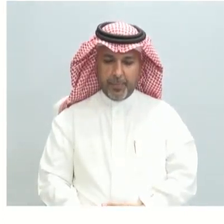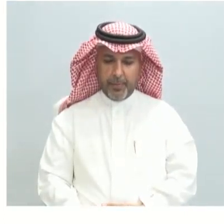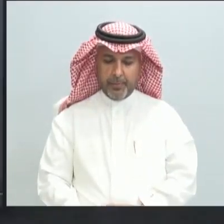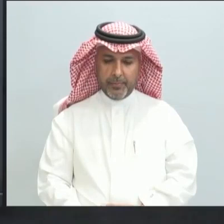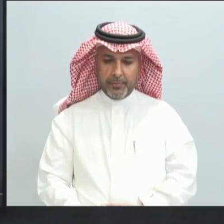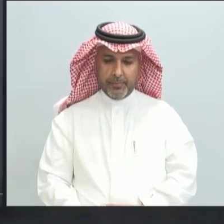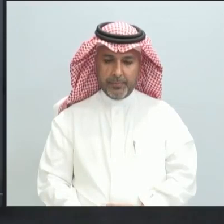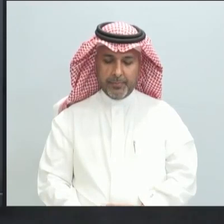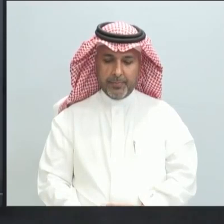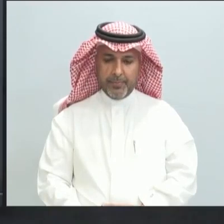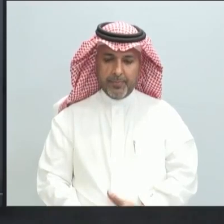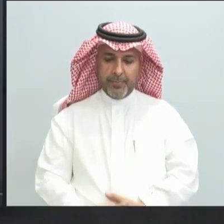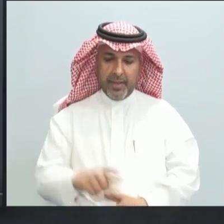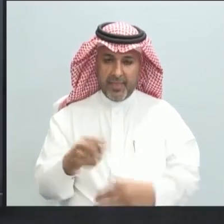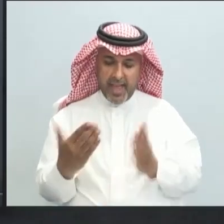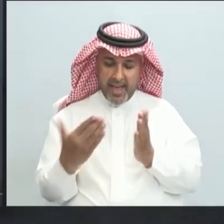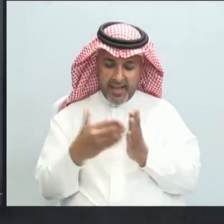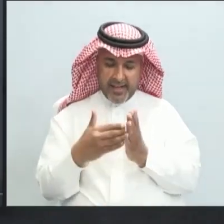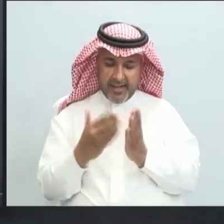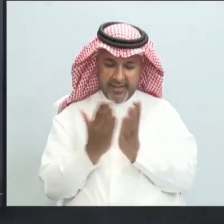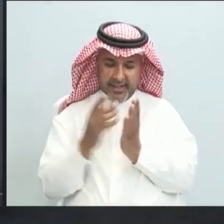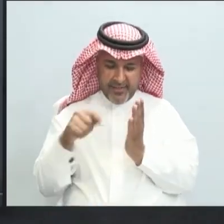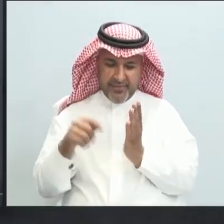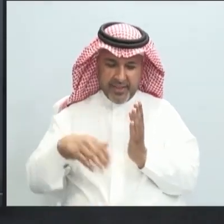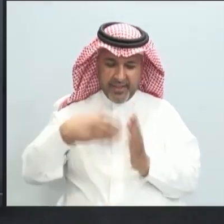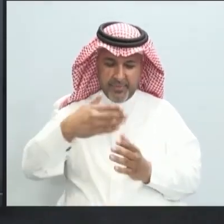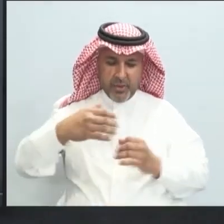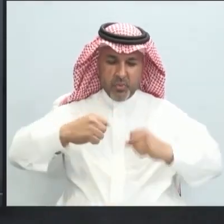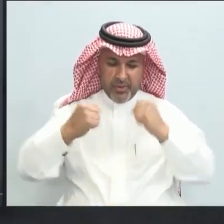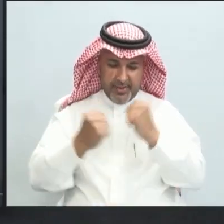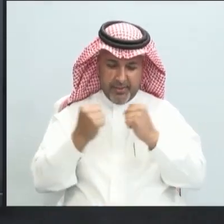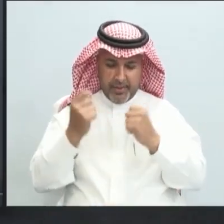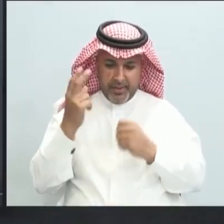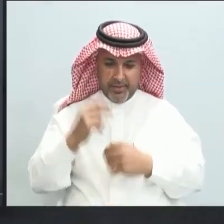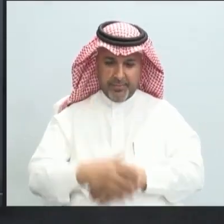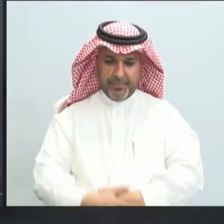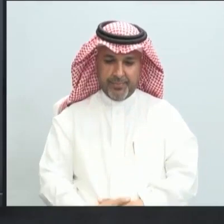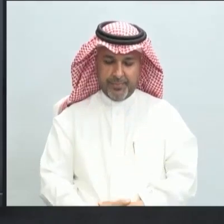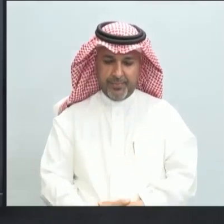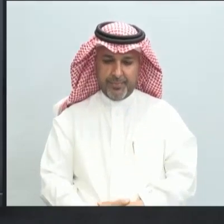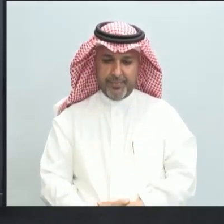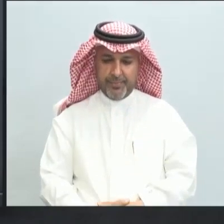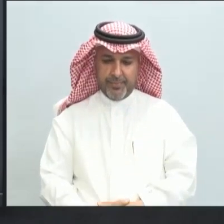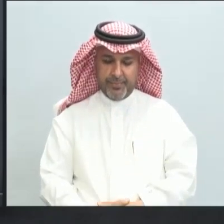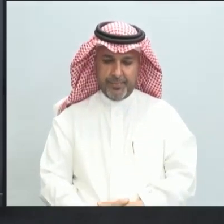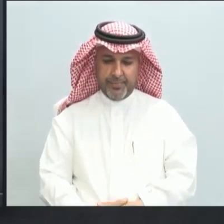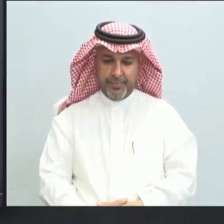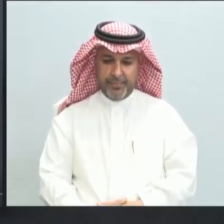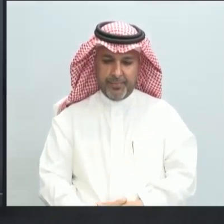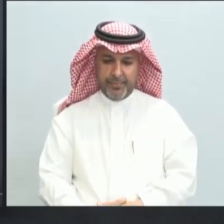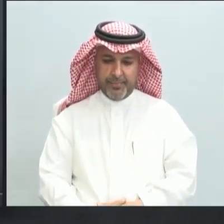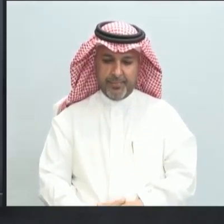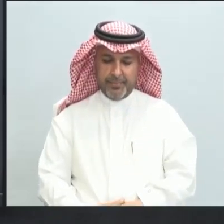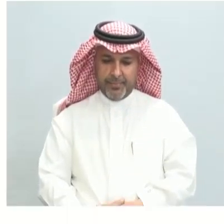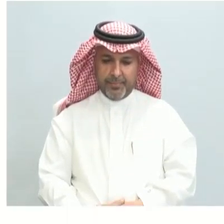إخواني الكرام وصلنا معكم لنهاية المطاف في هذا الدرس، تبقى لنا يعني مثال خامس إن شاء الله نتركه للحلقة القادمة، وإن أحببتم الآن